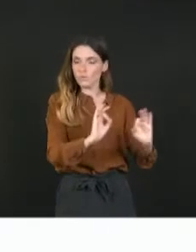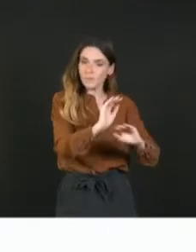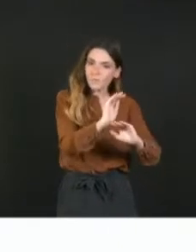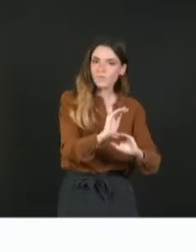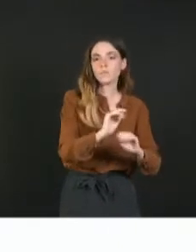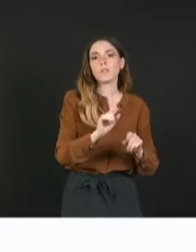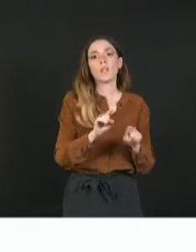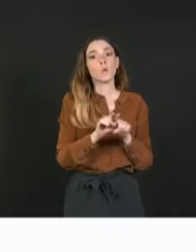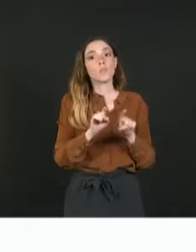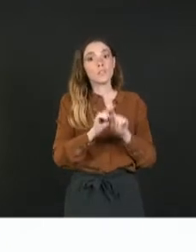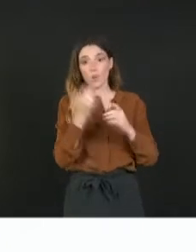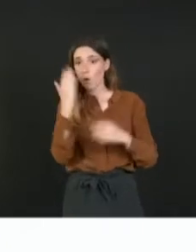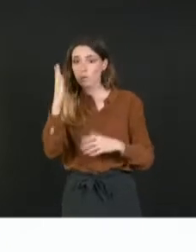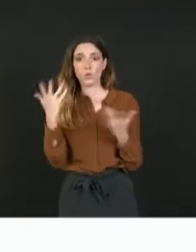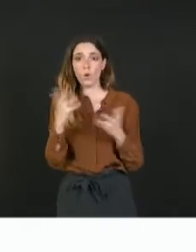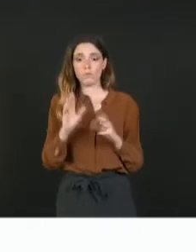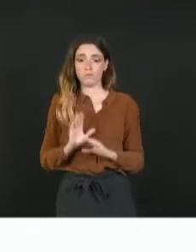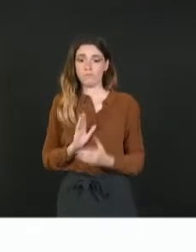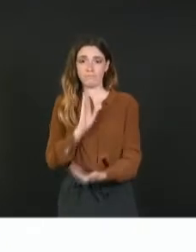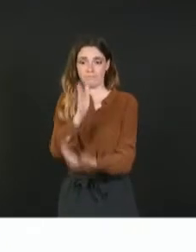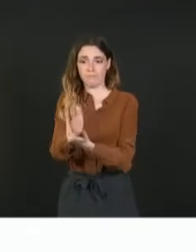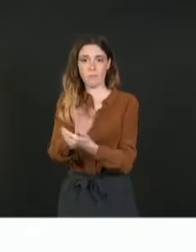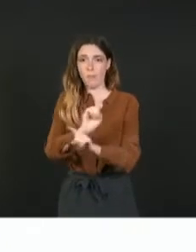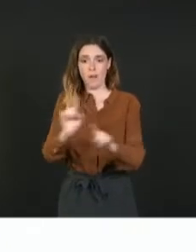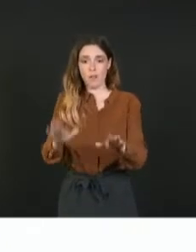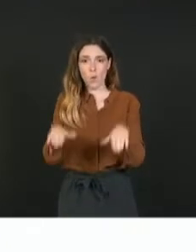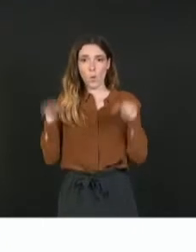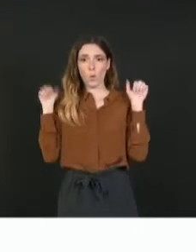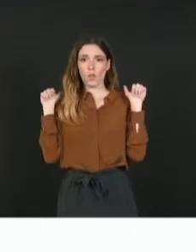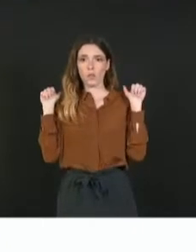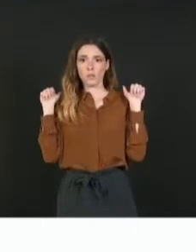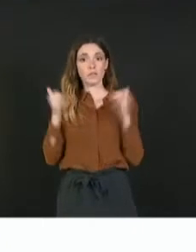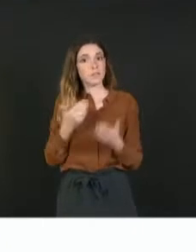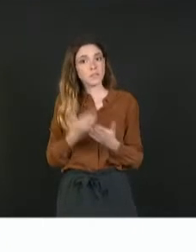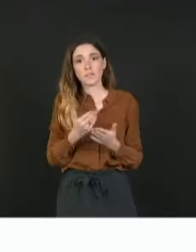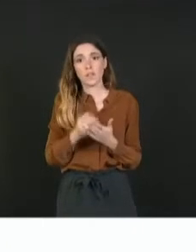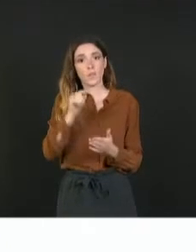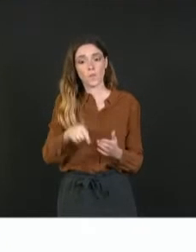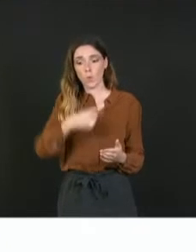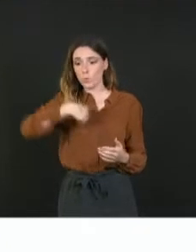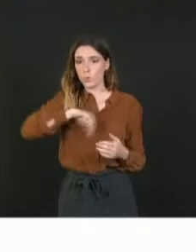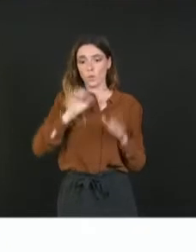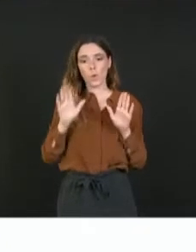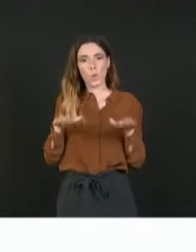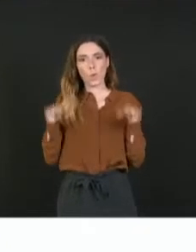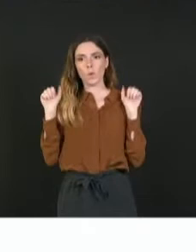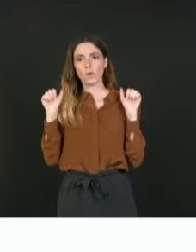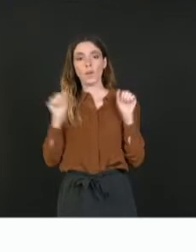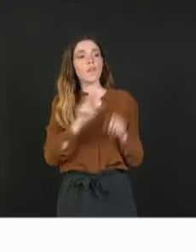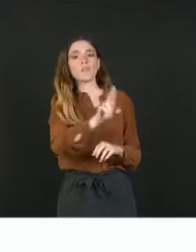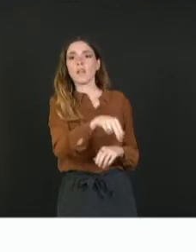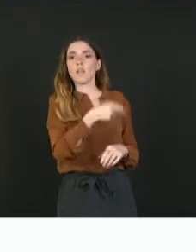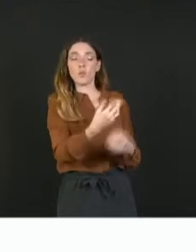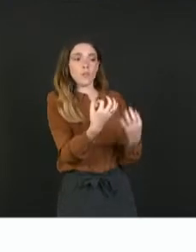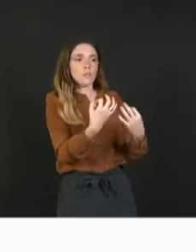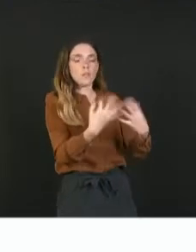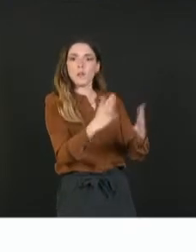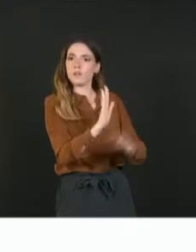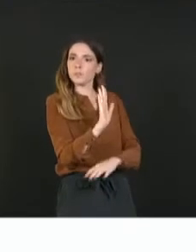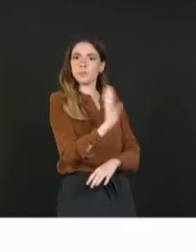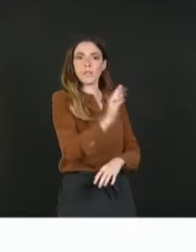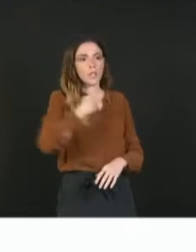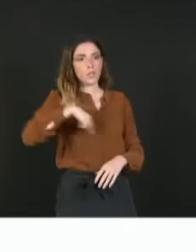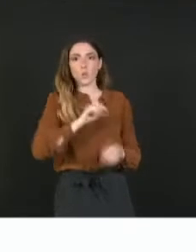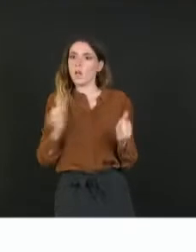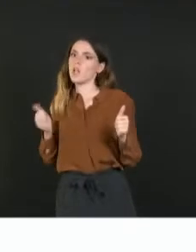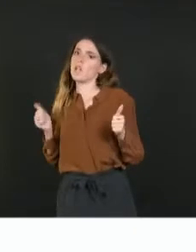de non-agir. On a intérêt à ralentir. Le temps de la nature n'est pas notre temps à nous. Et si elle nous